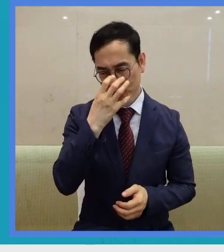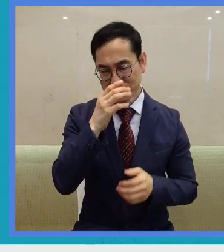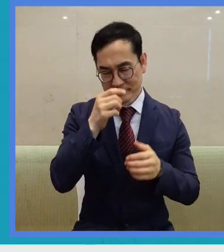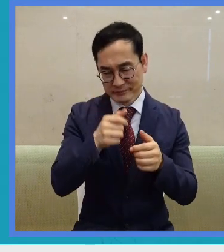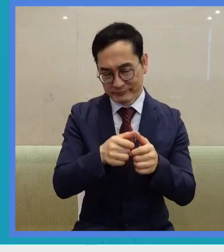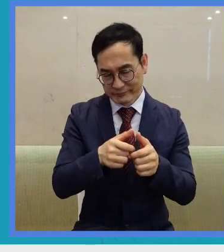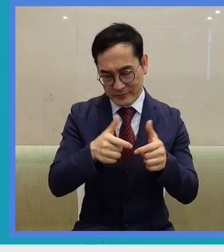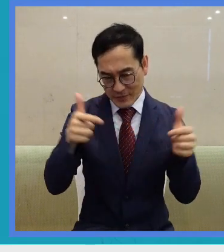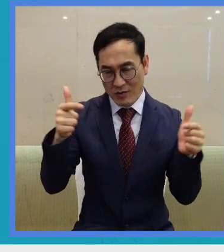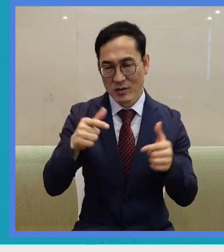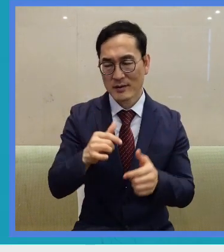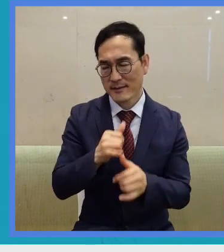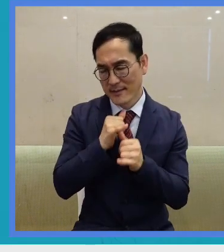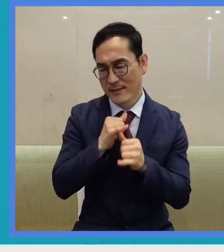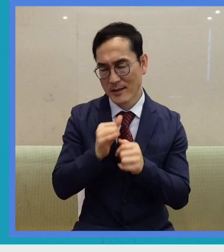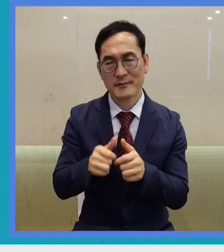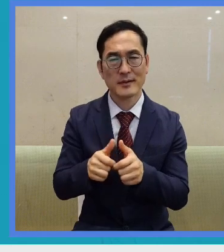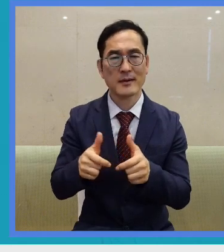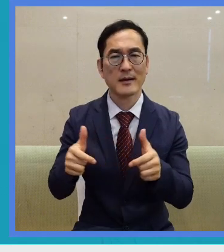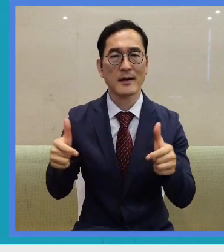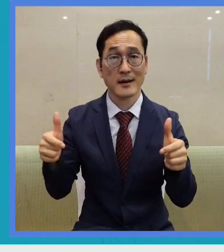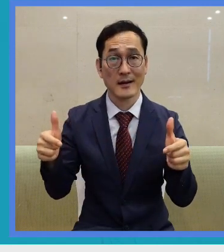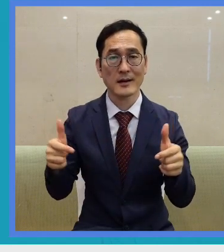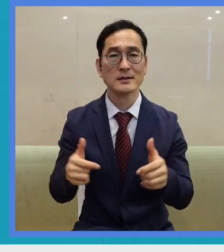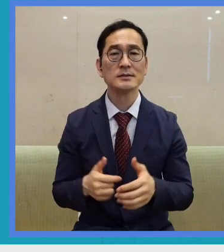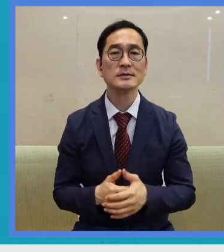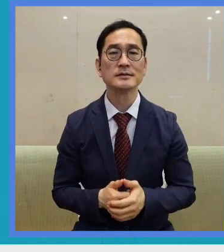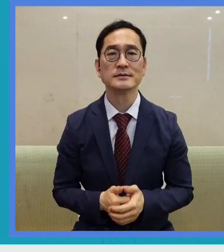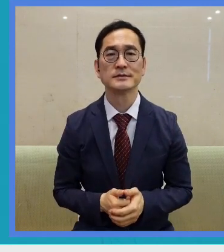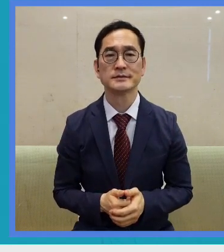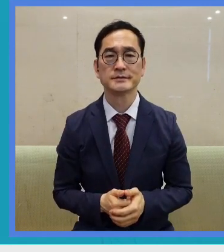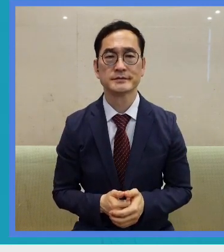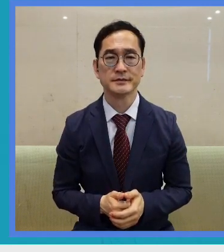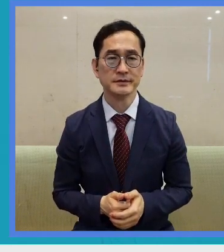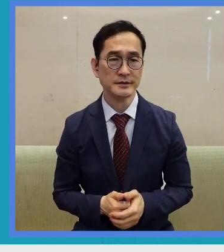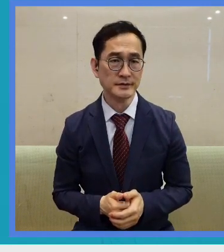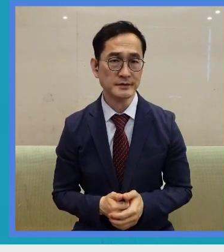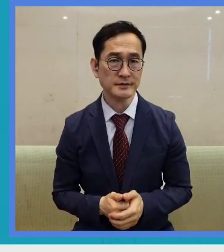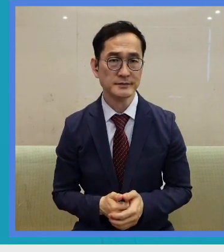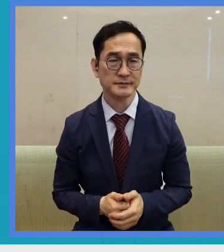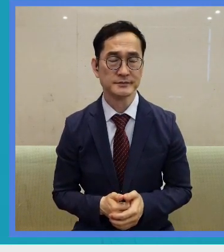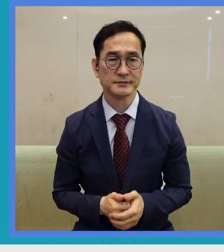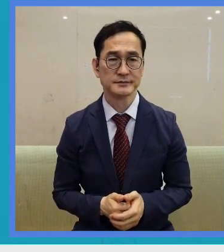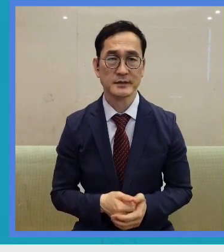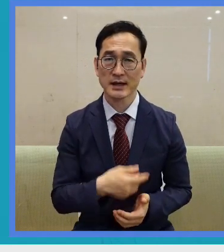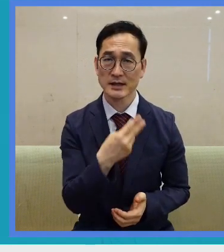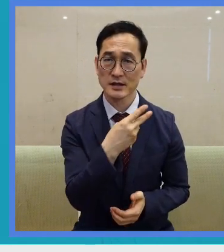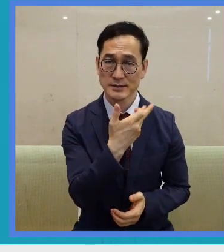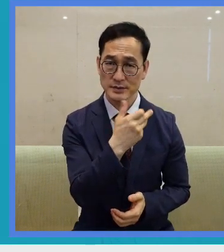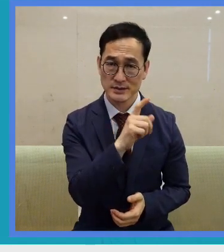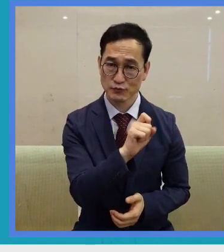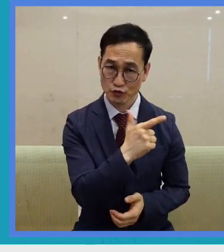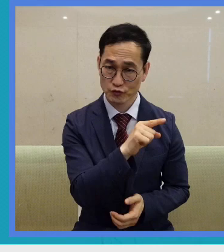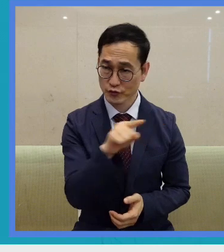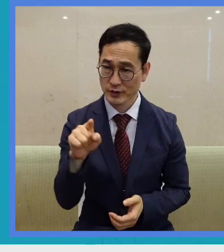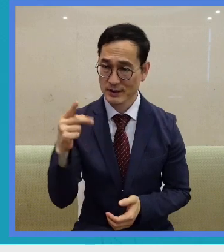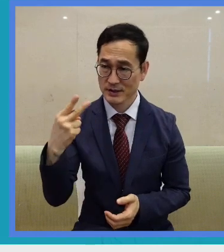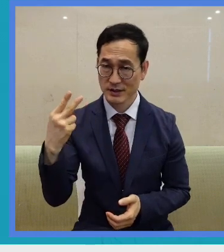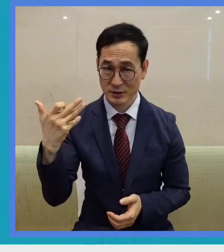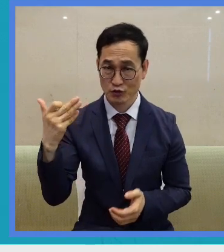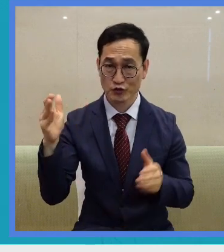늘어나고 자살도 늘어나는 그런 추이를 보입니다. 그래서 그 추이가 있기 때문에 2016년부터 2019년까지 추이를